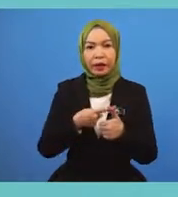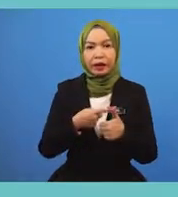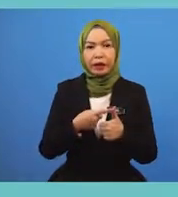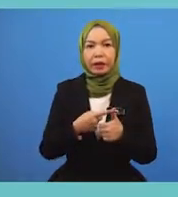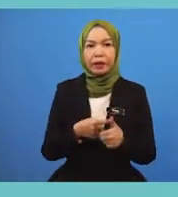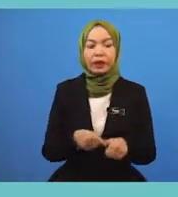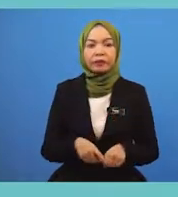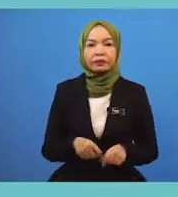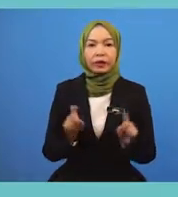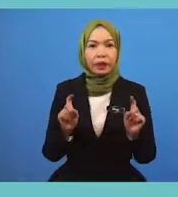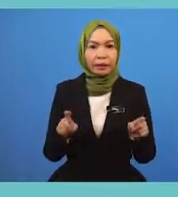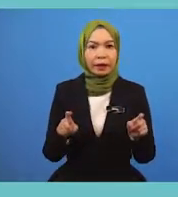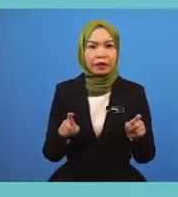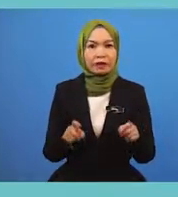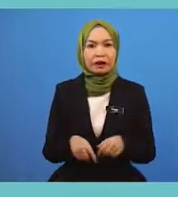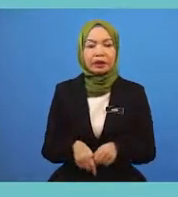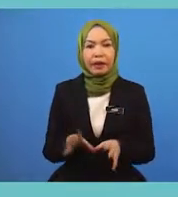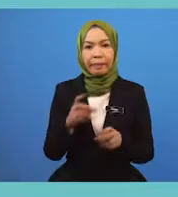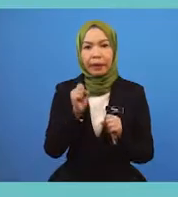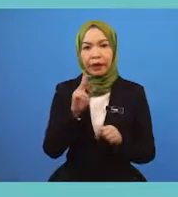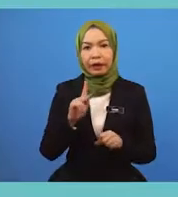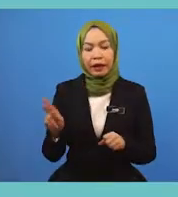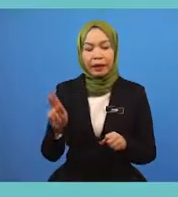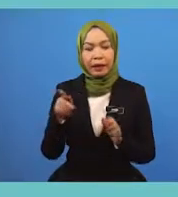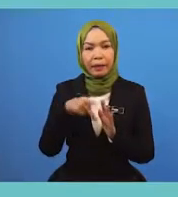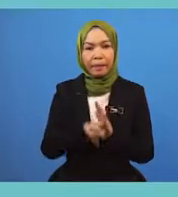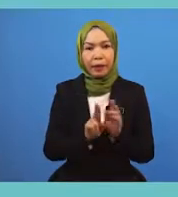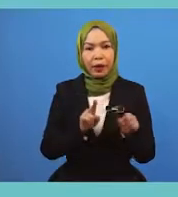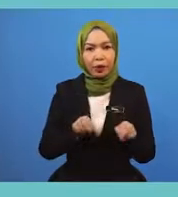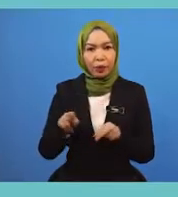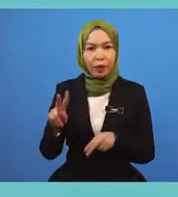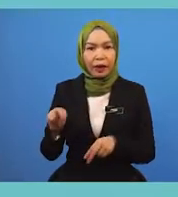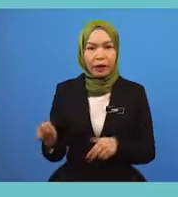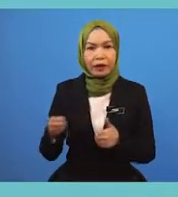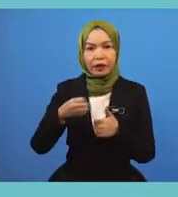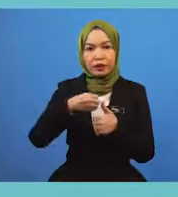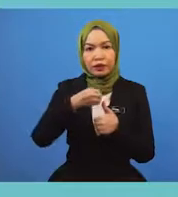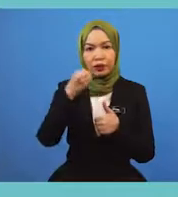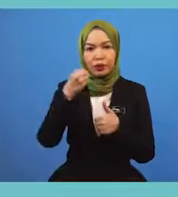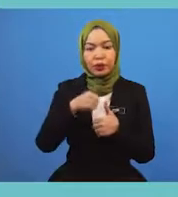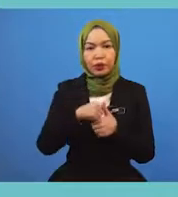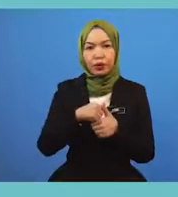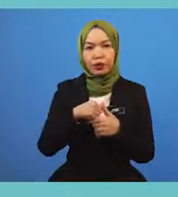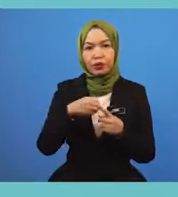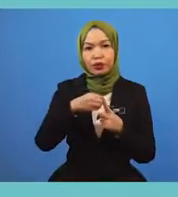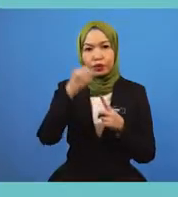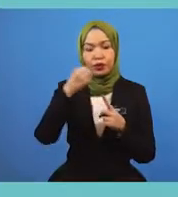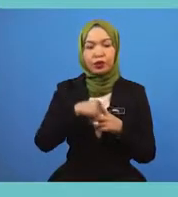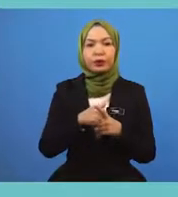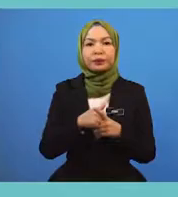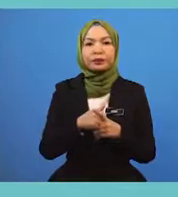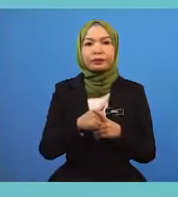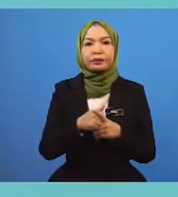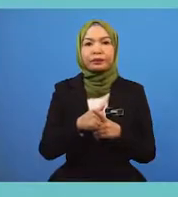tentukan perubahan suhu bagi suhu awal dan suhu akhir tindak balas.